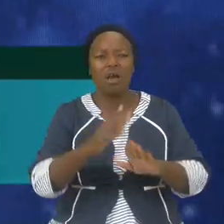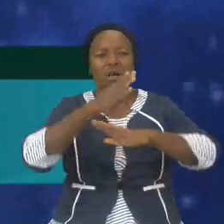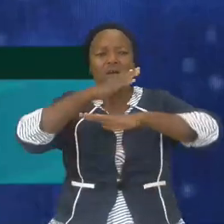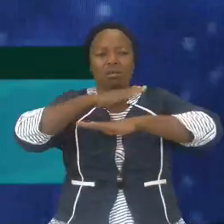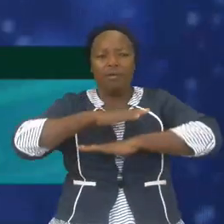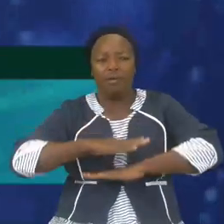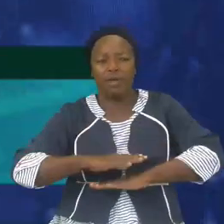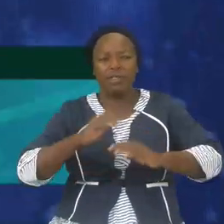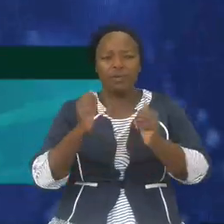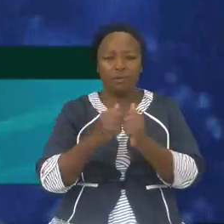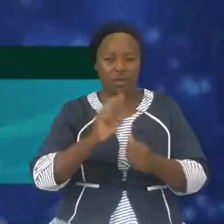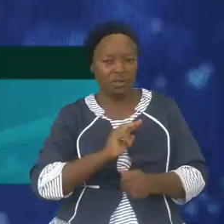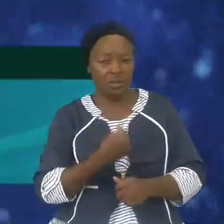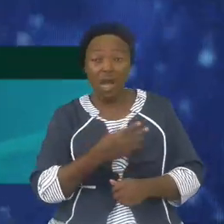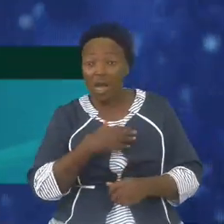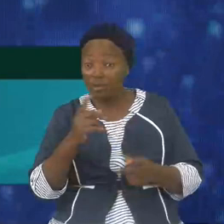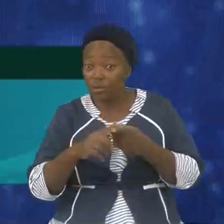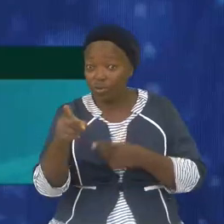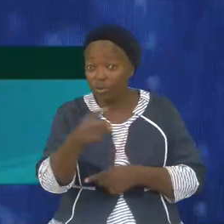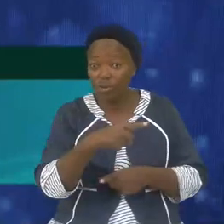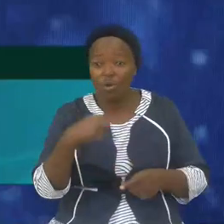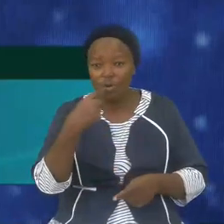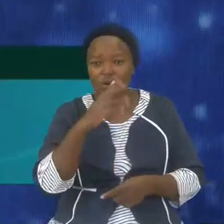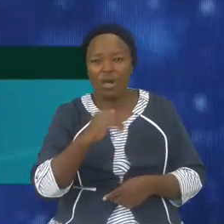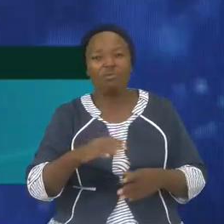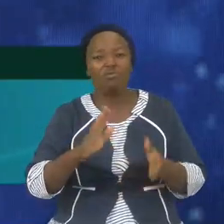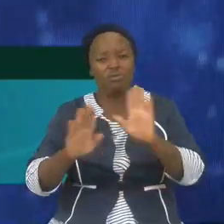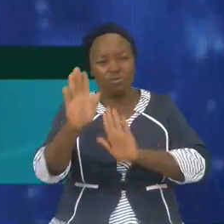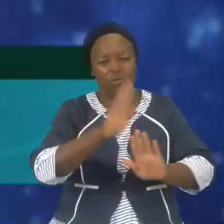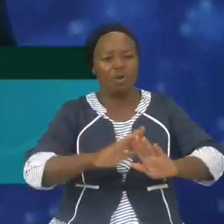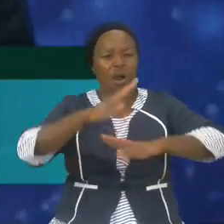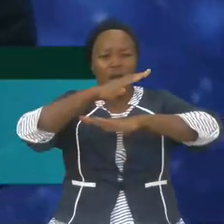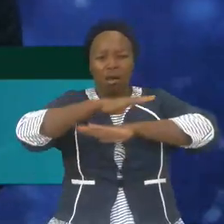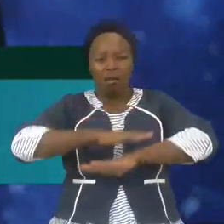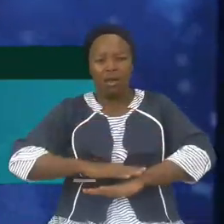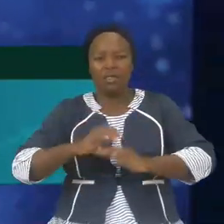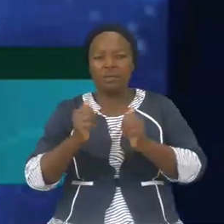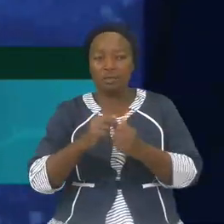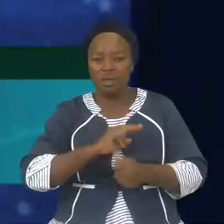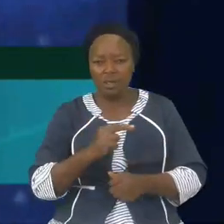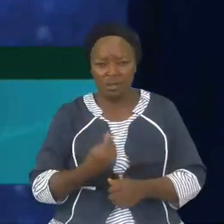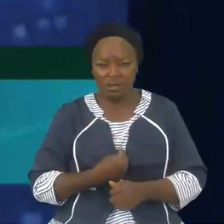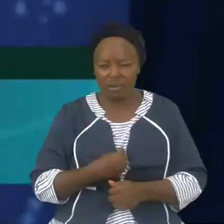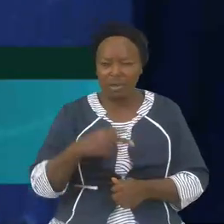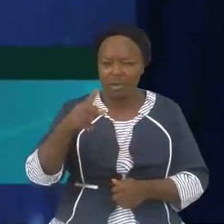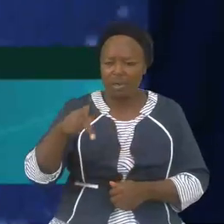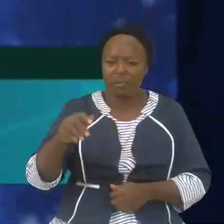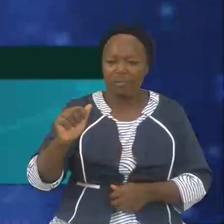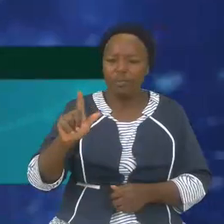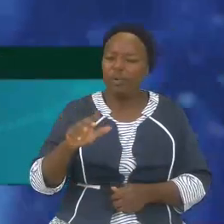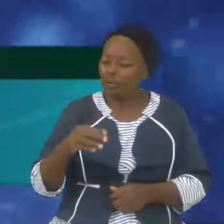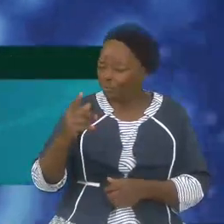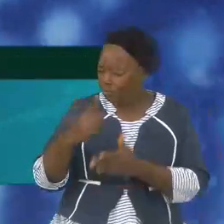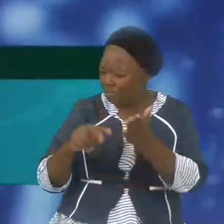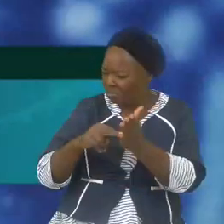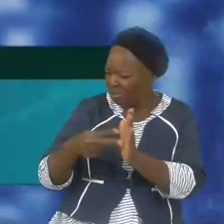affligés du repos avec nous. Et de vous donner à vous qui êtes affligés du repos avec nous. Paul, dis-moi, que